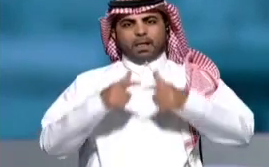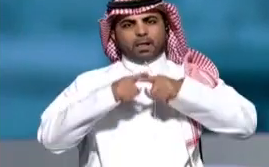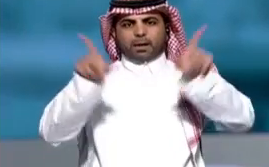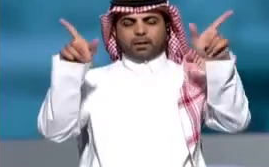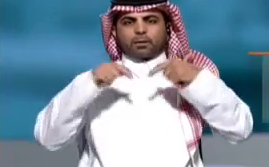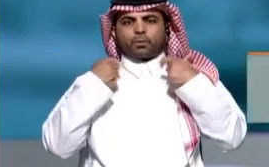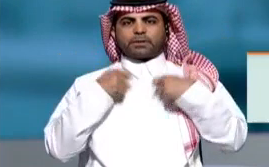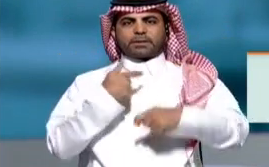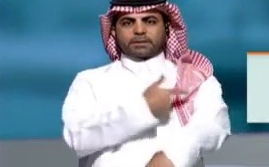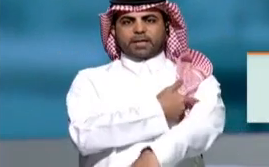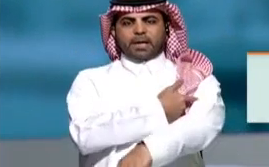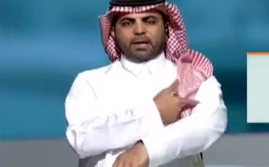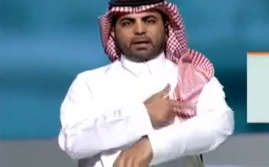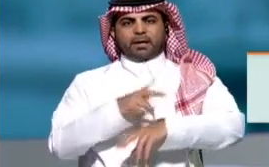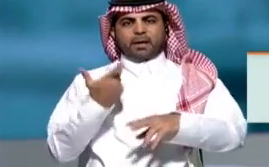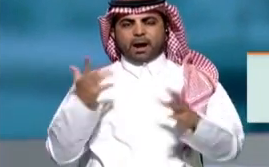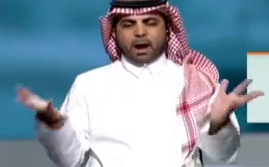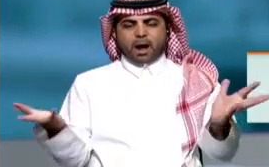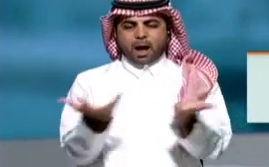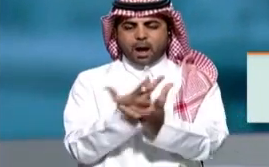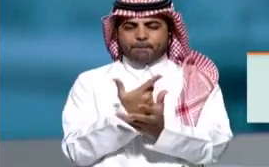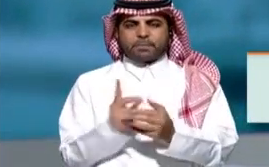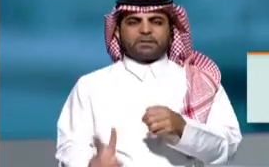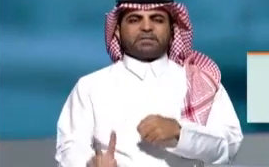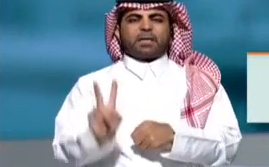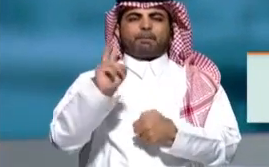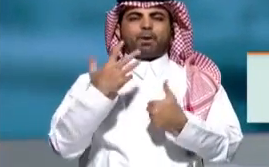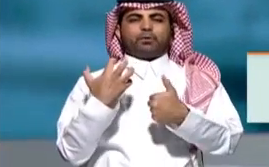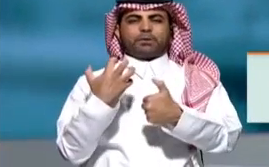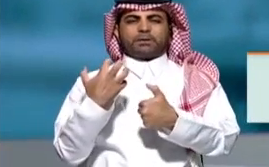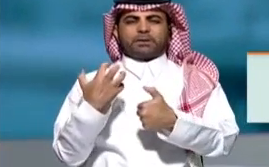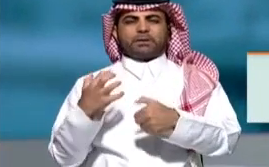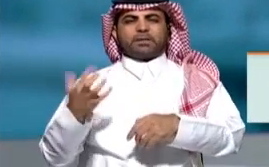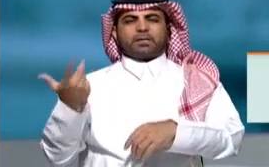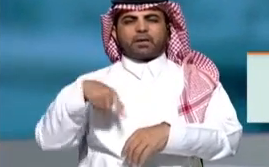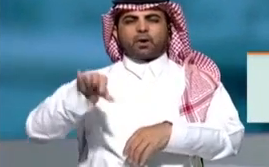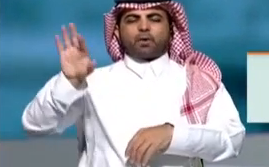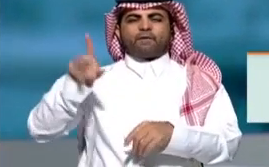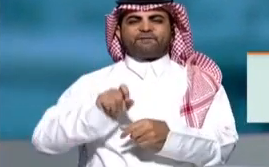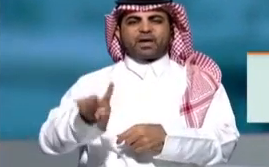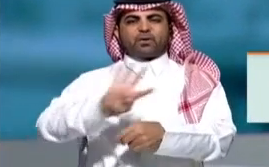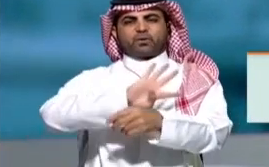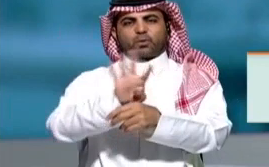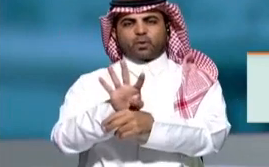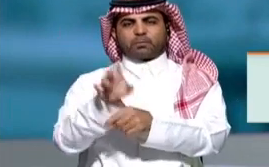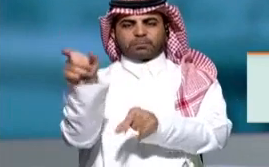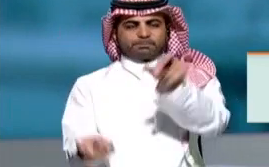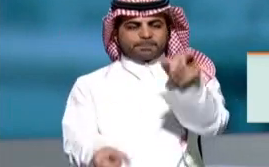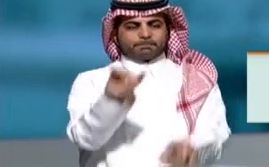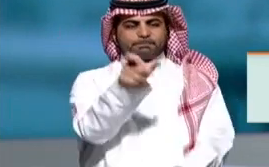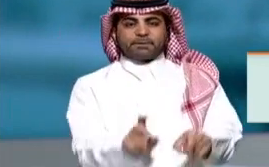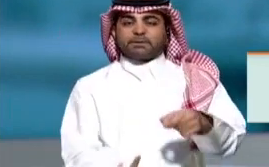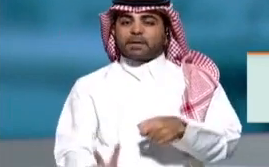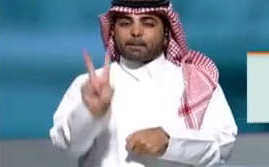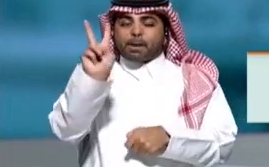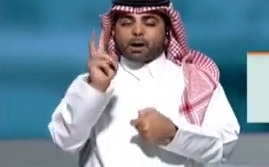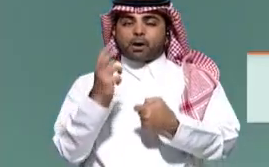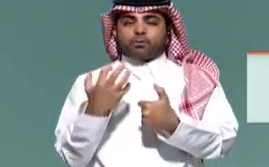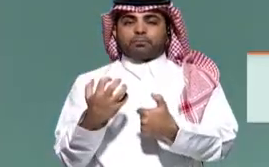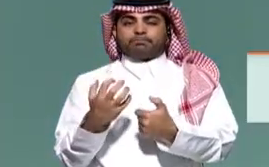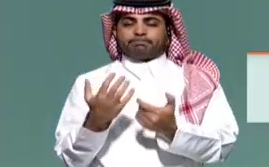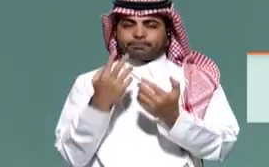أعلنت وزارة الصحة عن رصد وتسجيل 67 حالة إصابة جديدة بفيروس كورونا الجديد